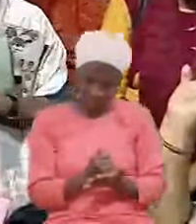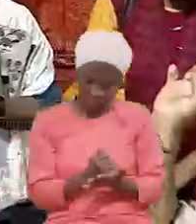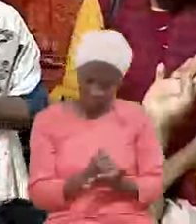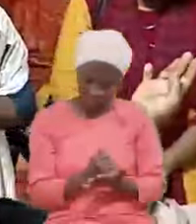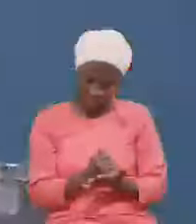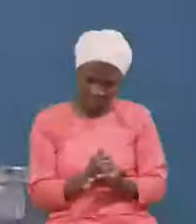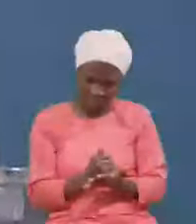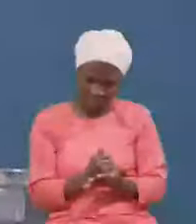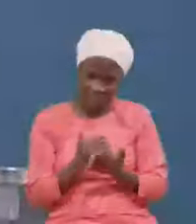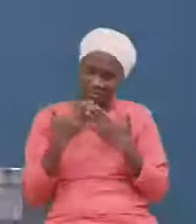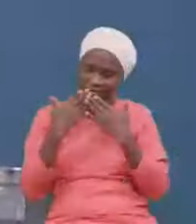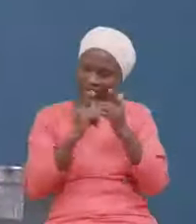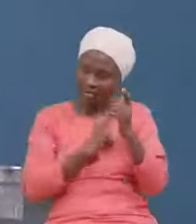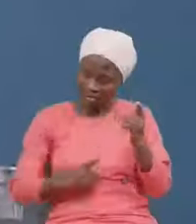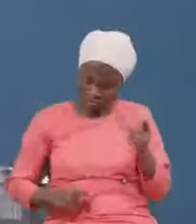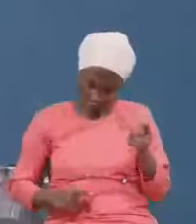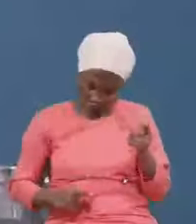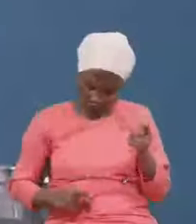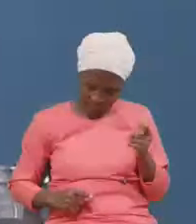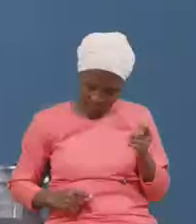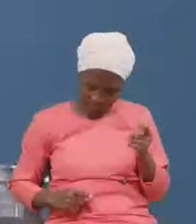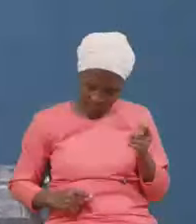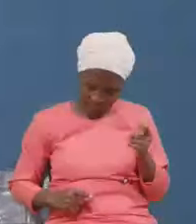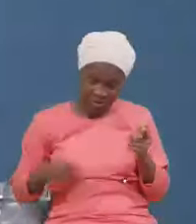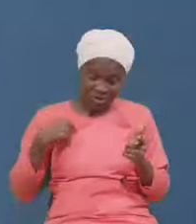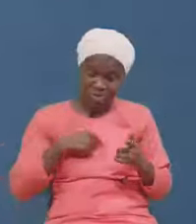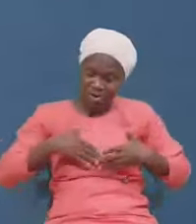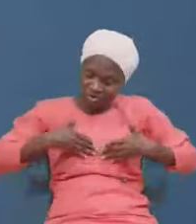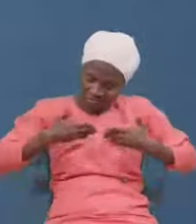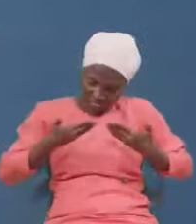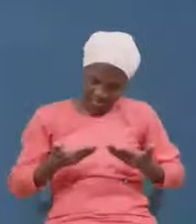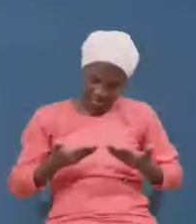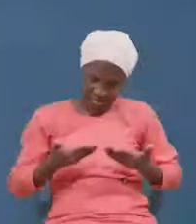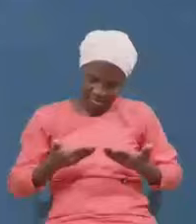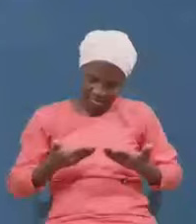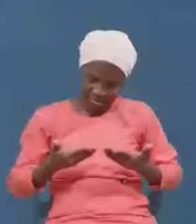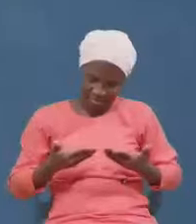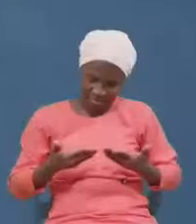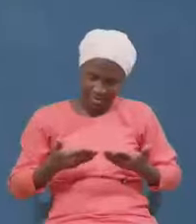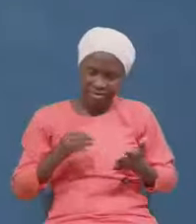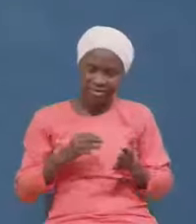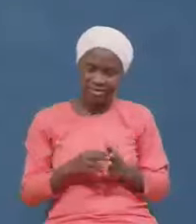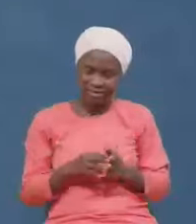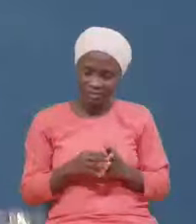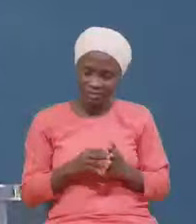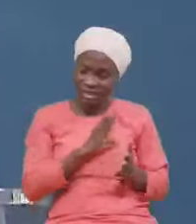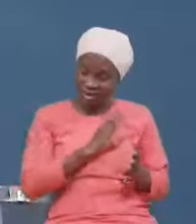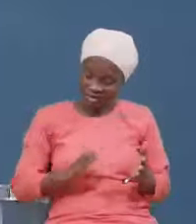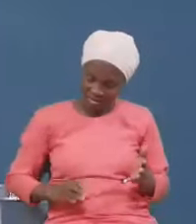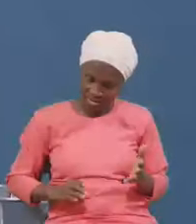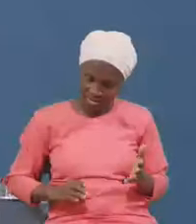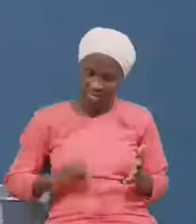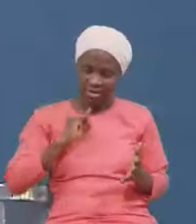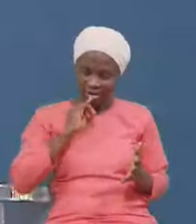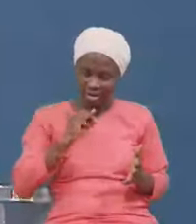సాయం చేయండి. Thank you Lord. వందనములు ప్రభువా. We confess. మేము ఒప్పుకుంటున్నాం. Each one. ప్రతి ఒక్కరం. Christ